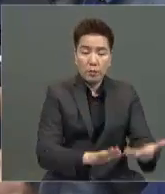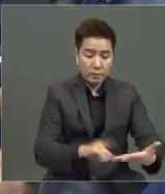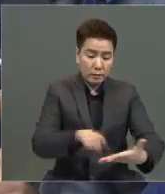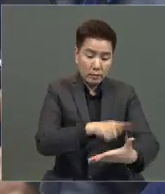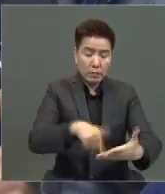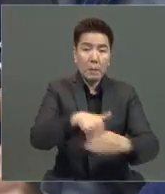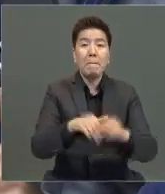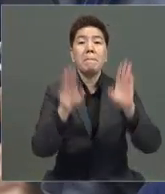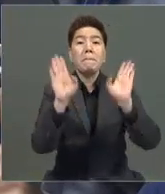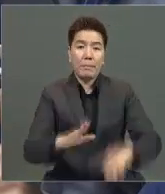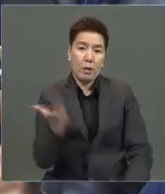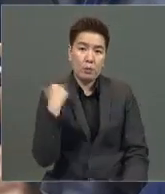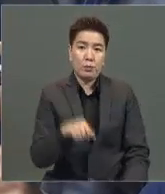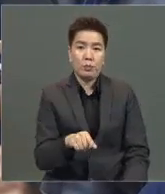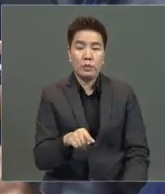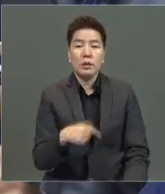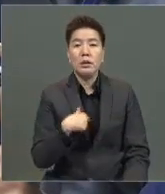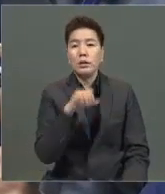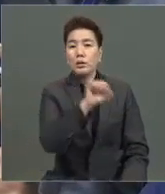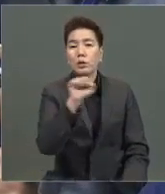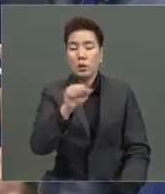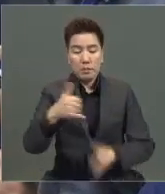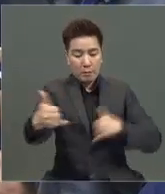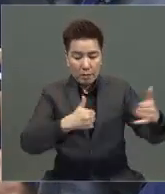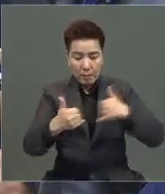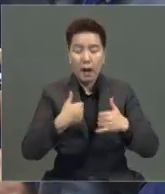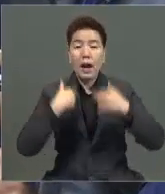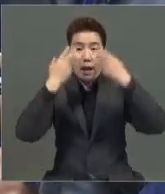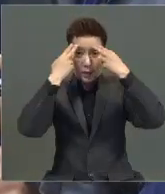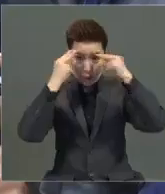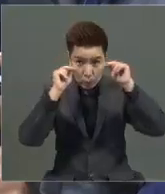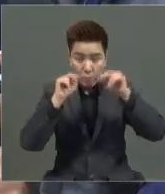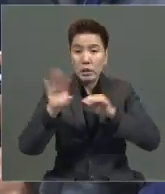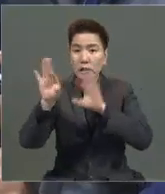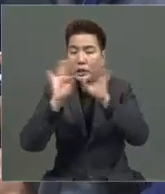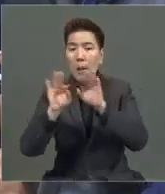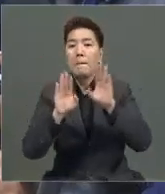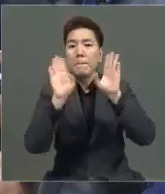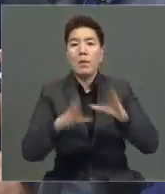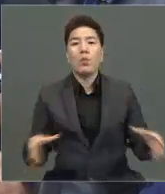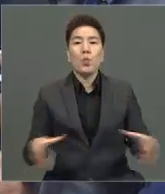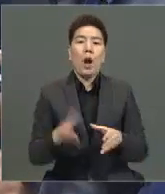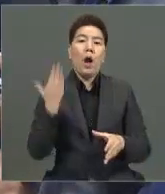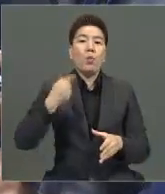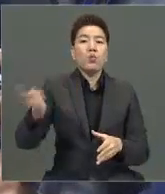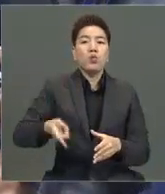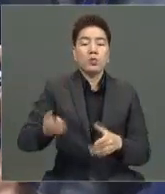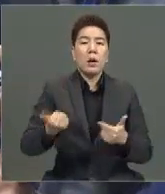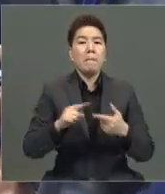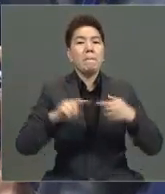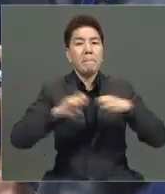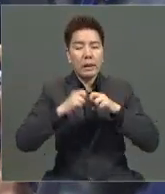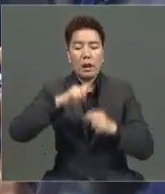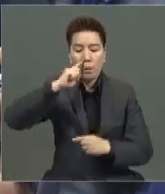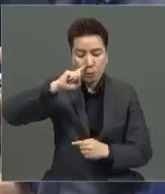าเดิมนะเลือกผู้แทนแบบเดิมแล้วก็จะเลือกนายกด้วยคนกลุ่มเดิมปัญหาก็จะวน